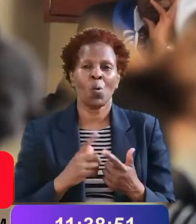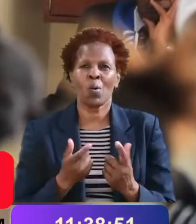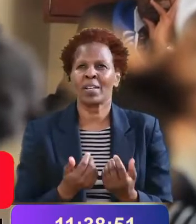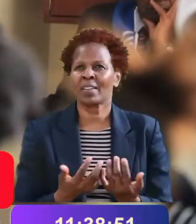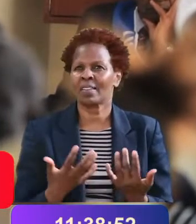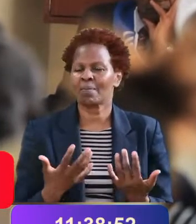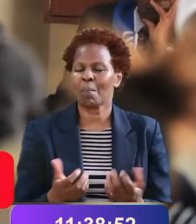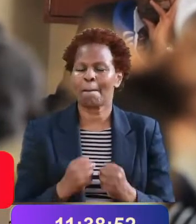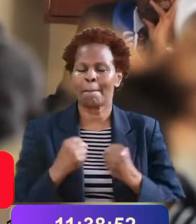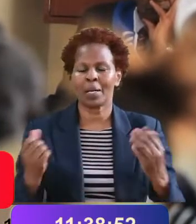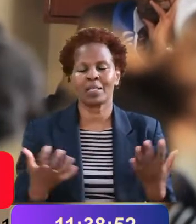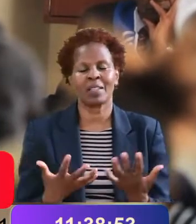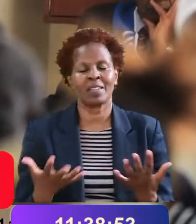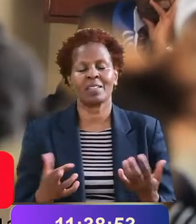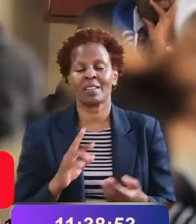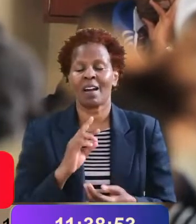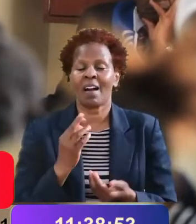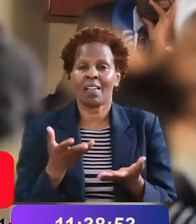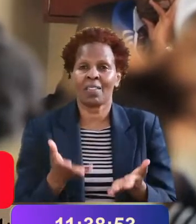makubwa